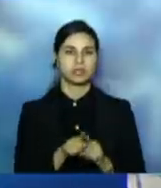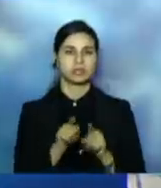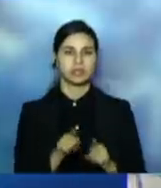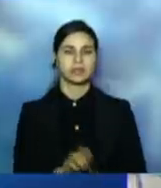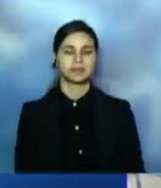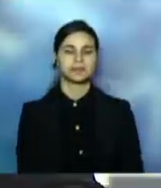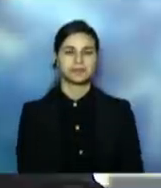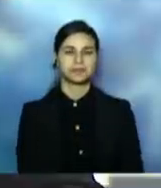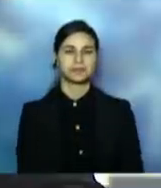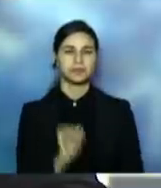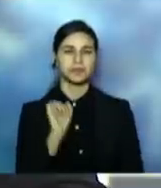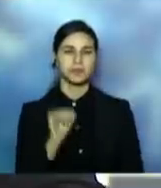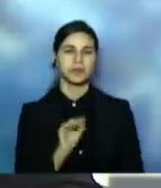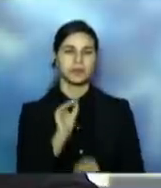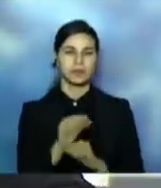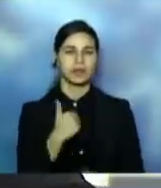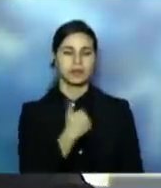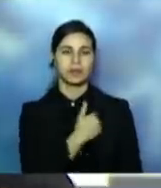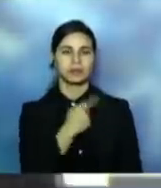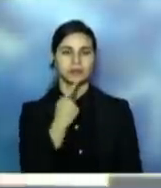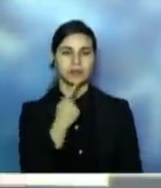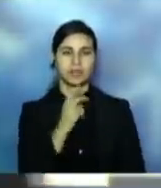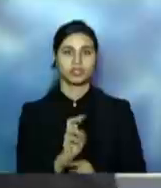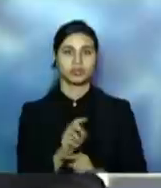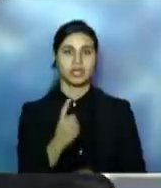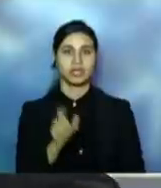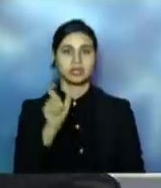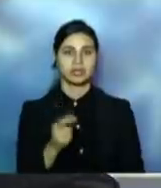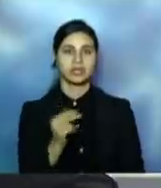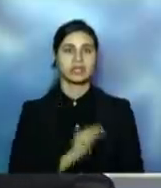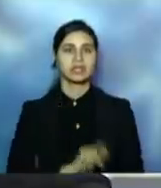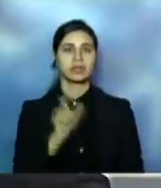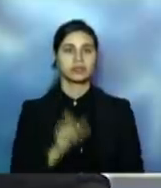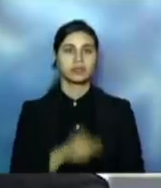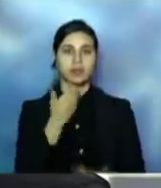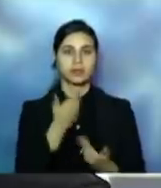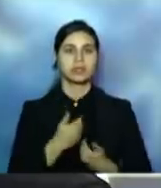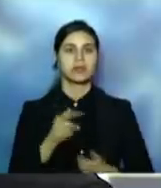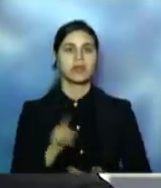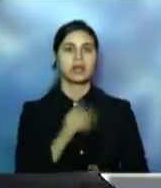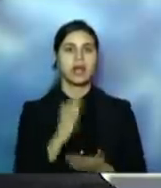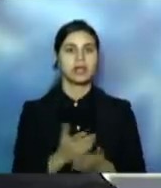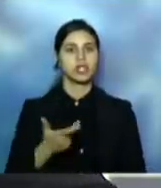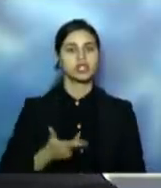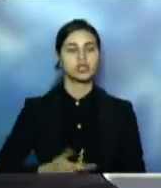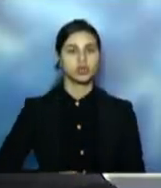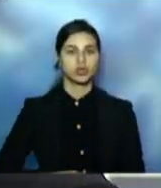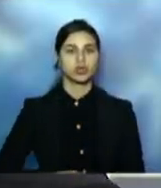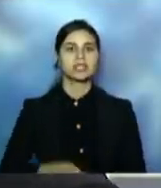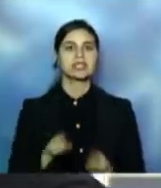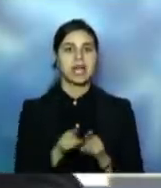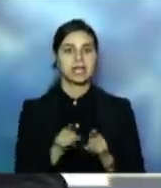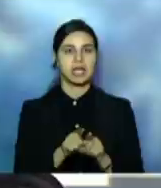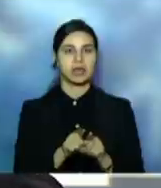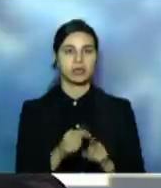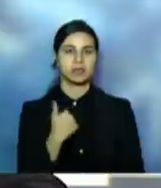თუ შეიძლება, აი რომ შემოვდიოდი სტუდიაში, ერთ-ერთმა თქვენმა თანამშრომელმა მკითხა რა არის ინსულინის ანალოგიო და